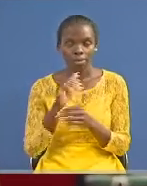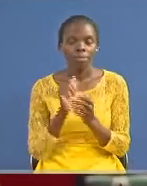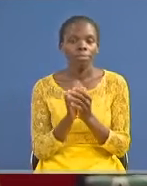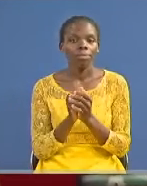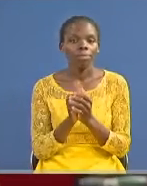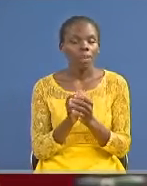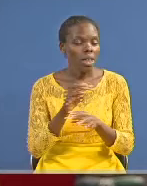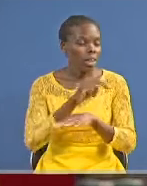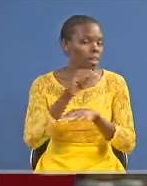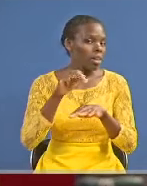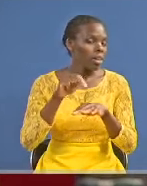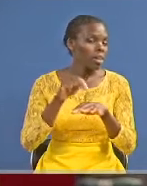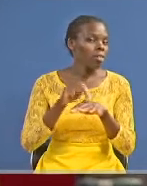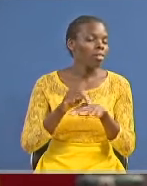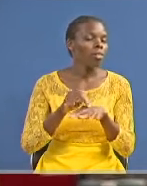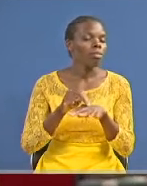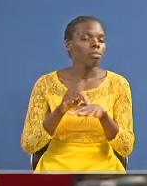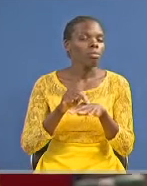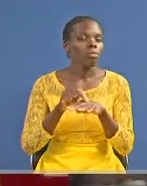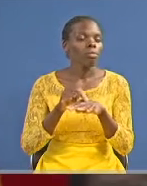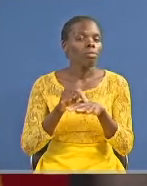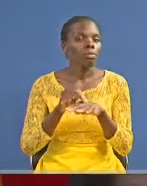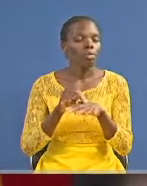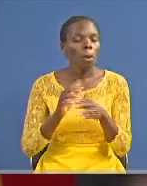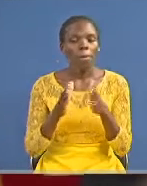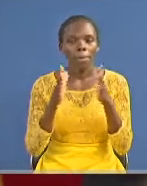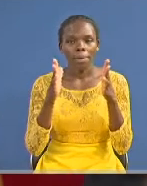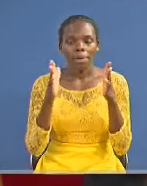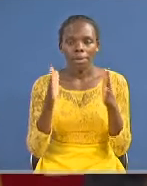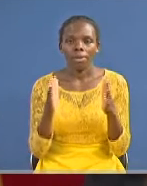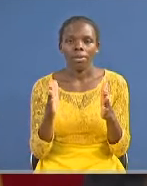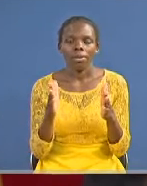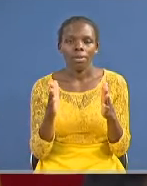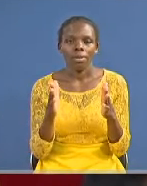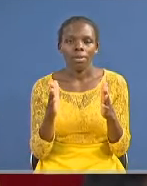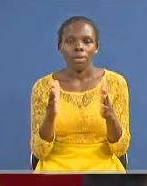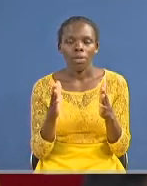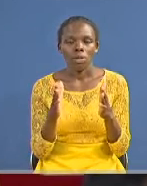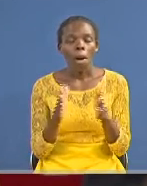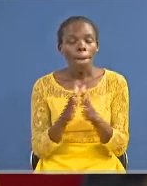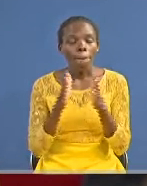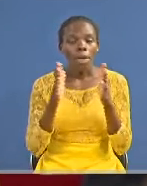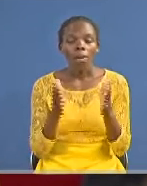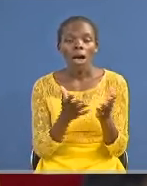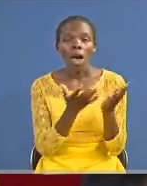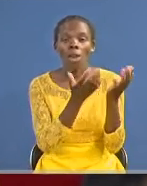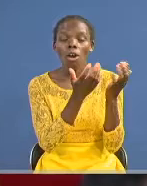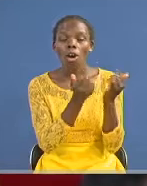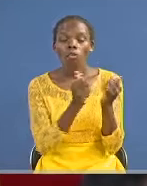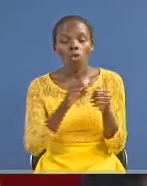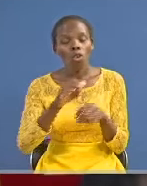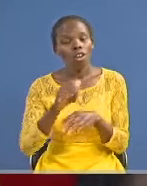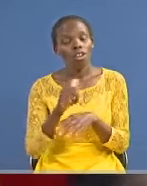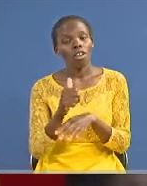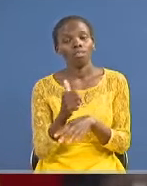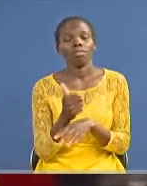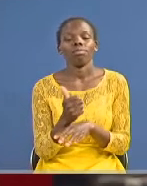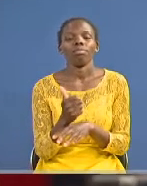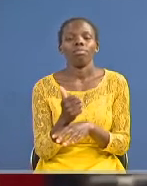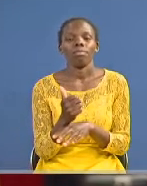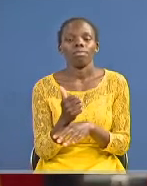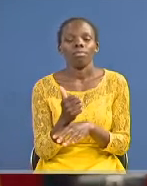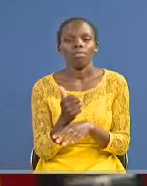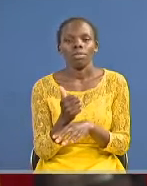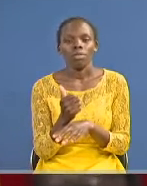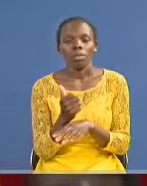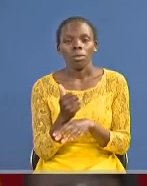We are a nation called upon to be great, to be a beacon of hope for others,